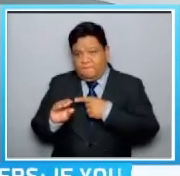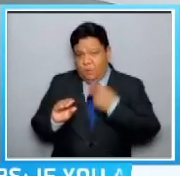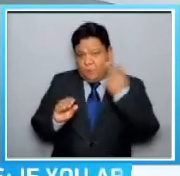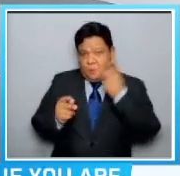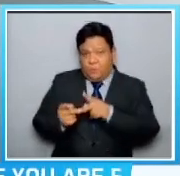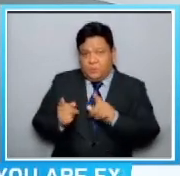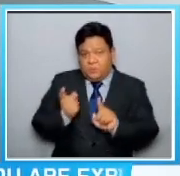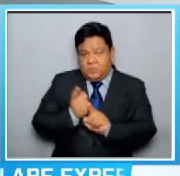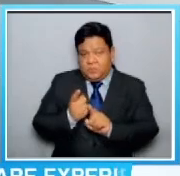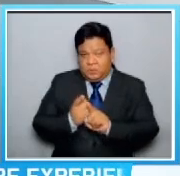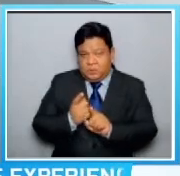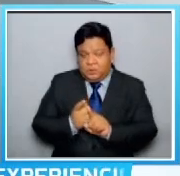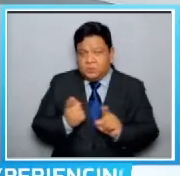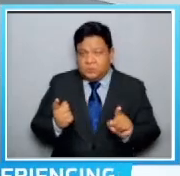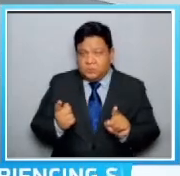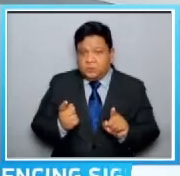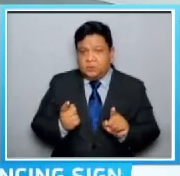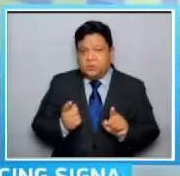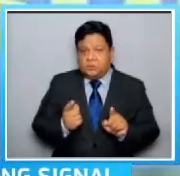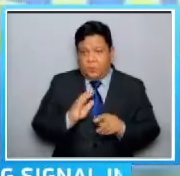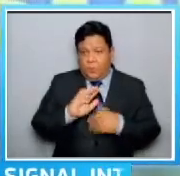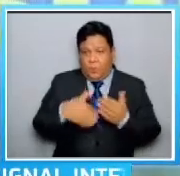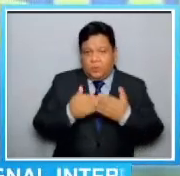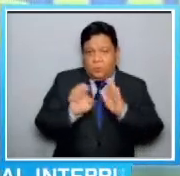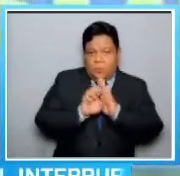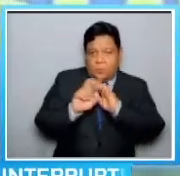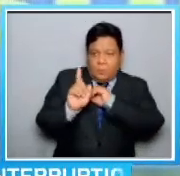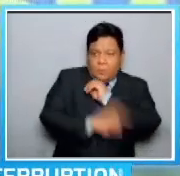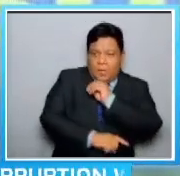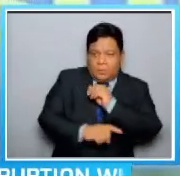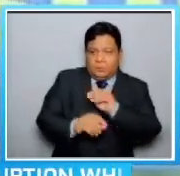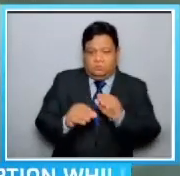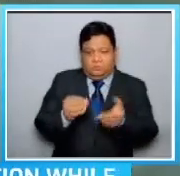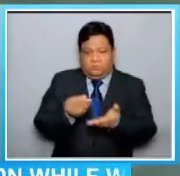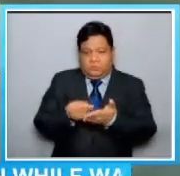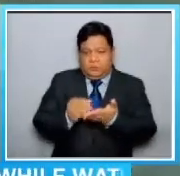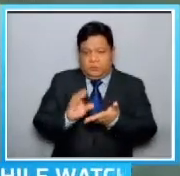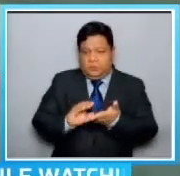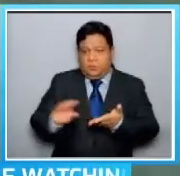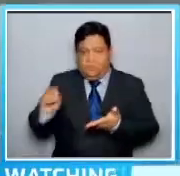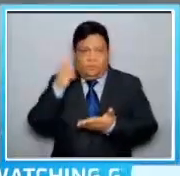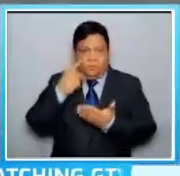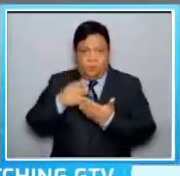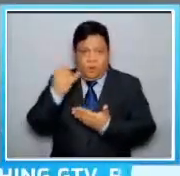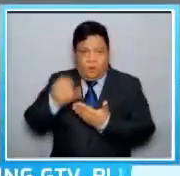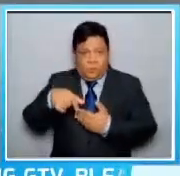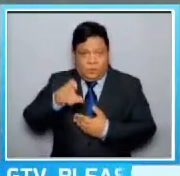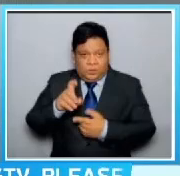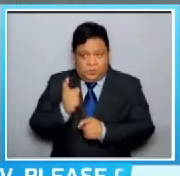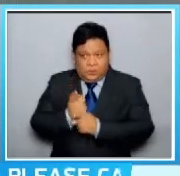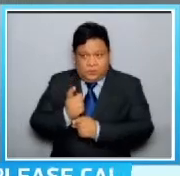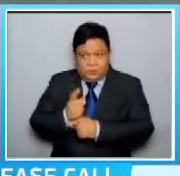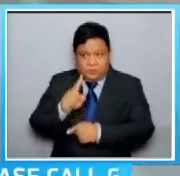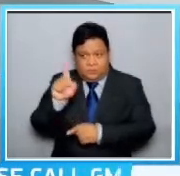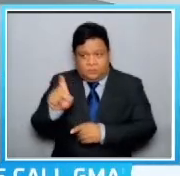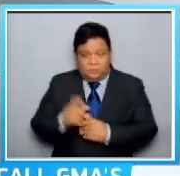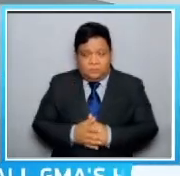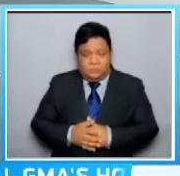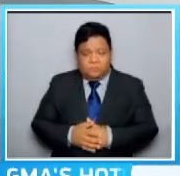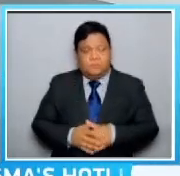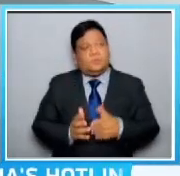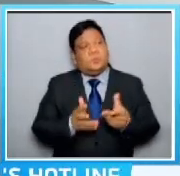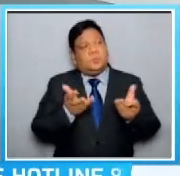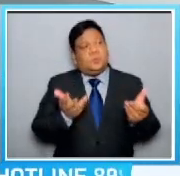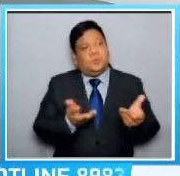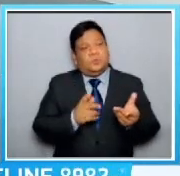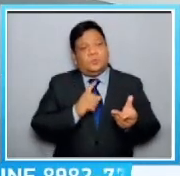na mga pera para dun sa mga projects po ng Quezon City. Tama ho ba yun? Well, isa't